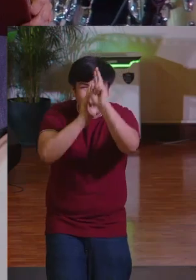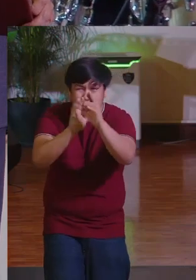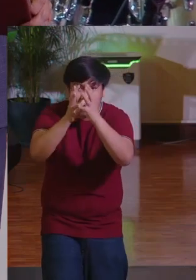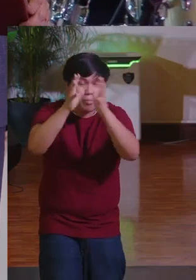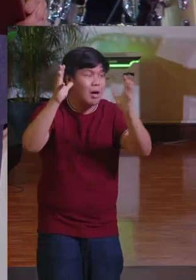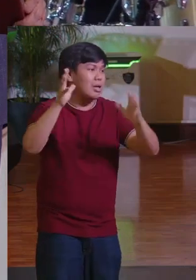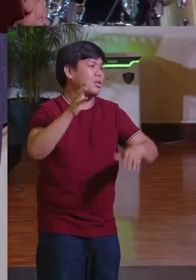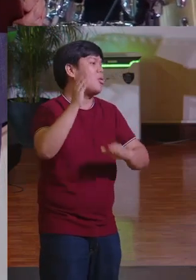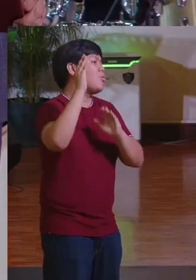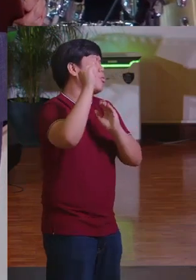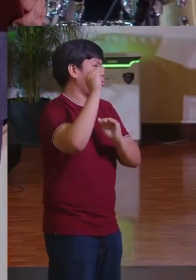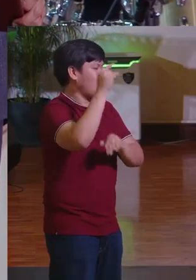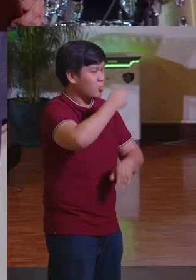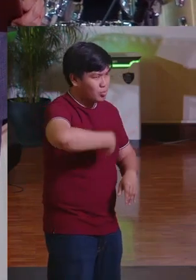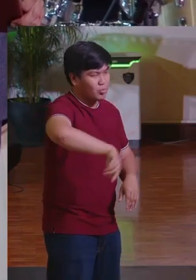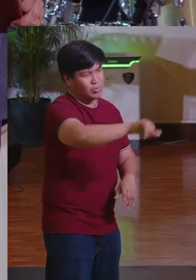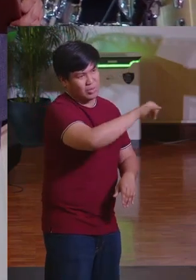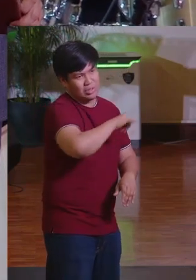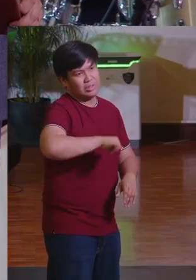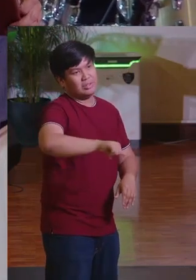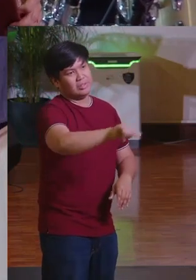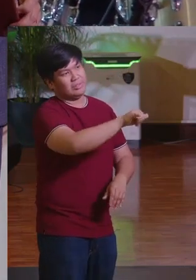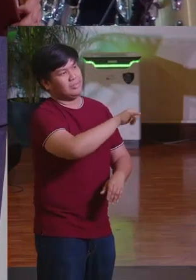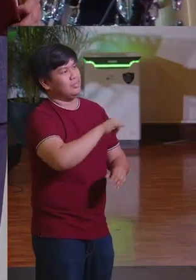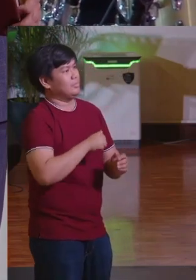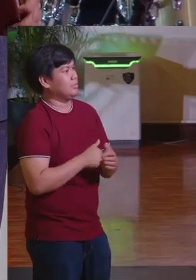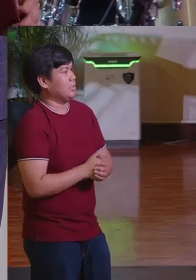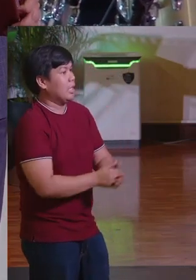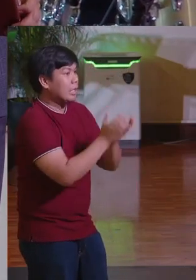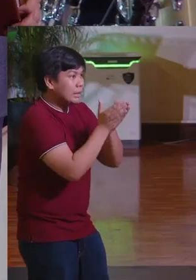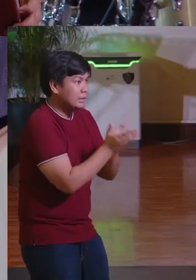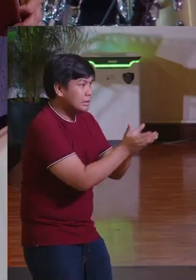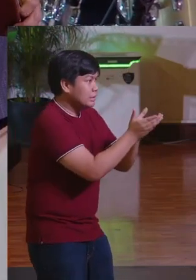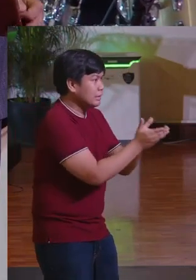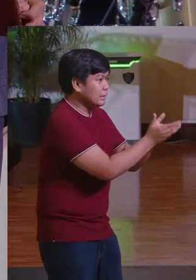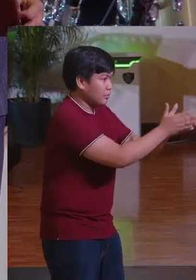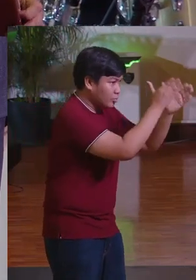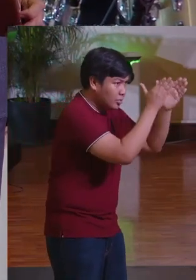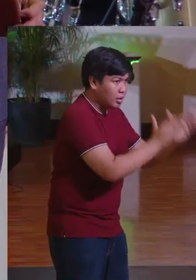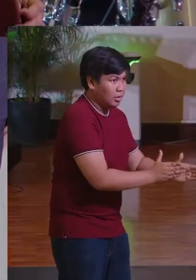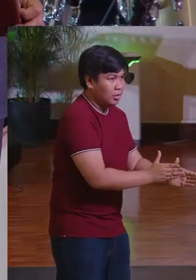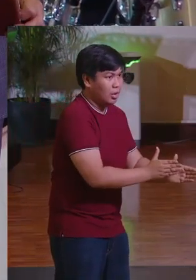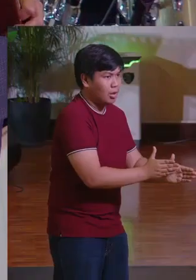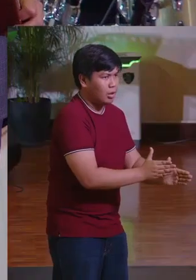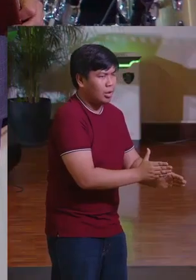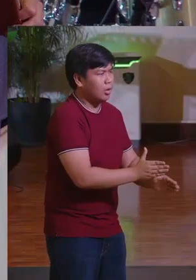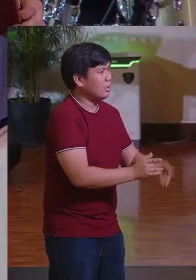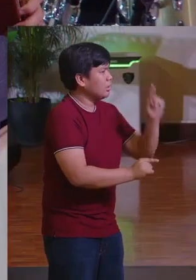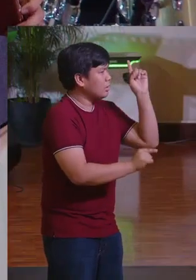the second group. The second group, the sailors could not reconcile how a prophet